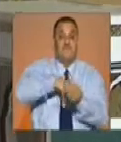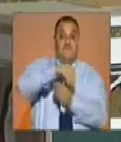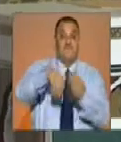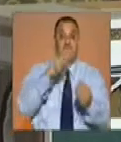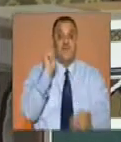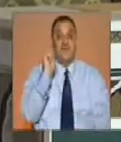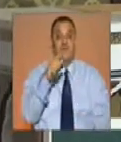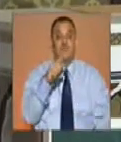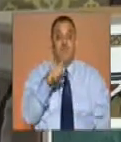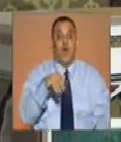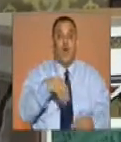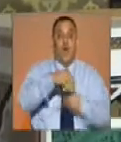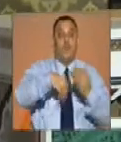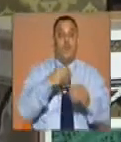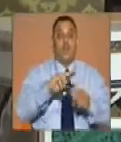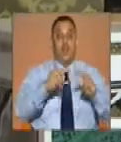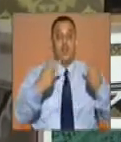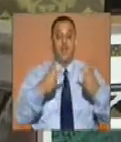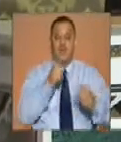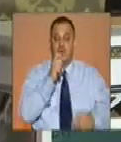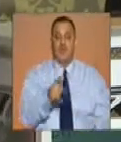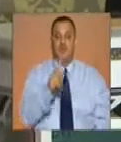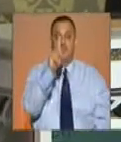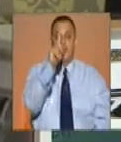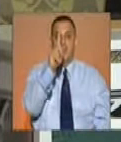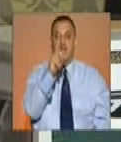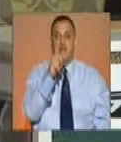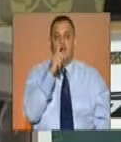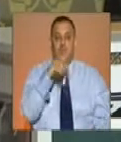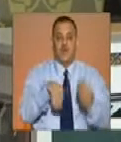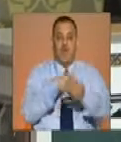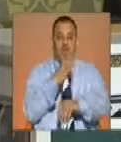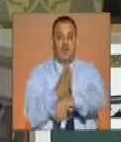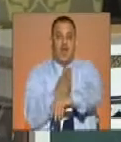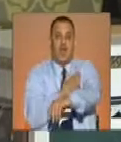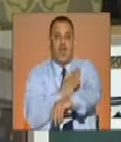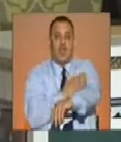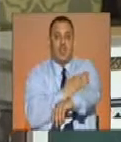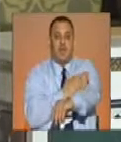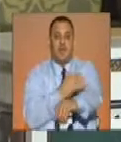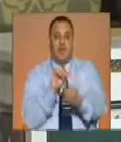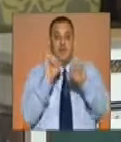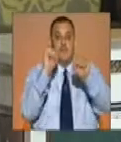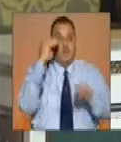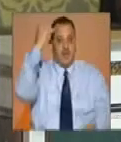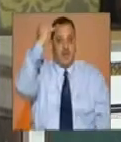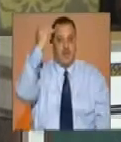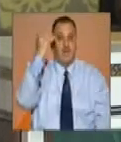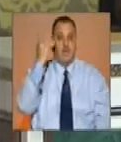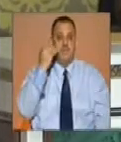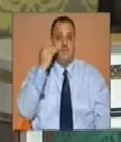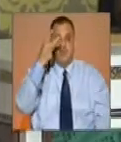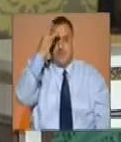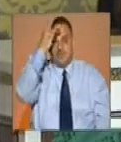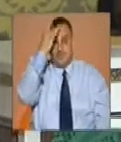نعمل عليها العمرة. طيب أختي ما شاء الله، لأن في وقت الحج شوية أنا تعبانة، وانت كتعرف ما كاينش الثقة باش تعطي شي واحد